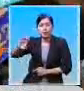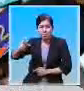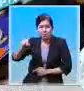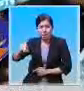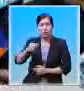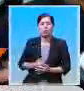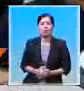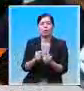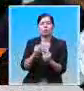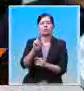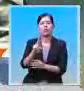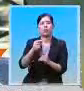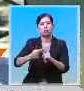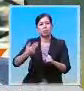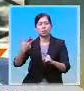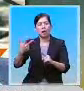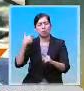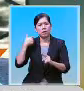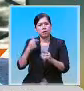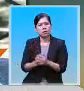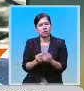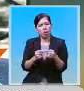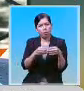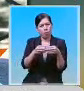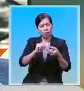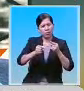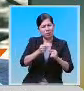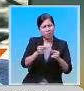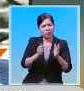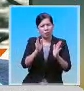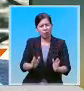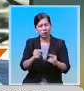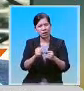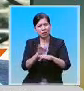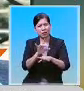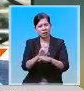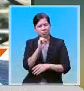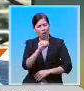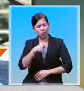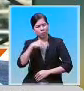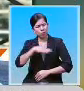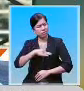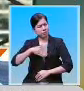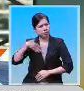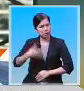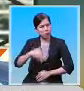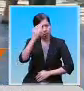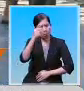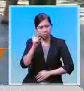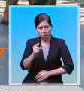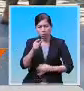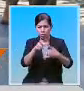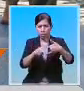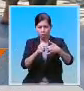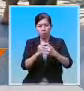บบนี้เนี่ยเพื่อนๆน้าป้อมแล้วคนในโลกออนไลน์บอกเลยบอกโอ้โห ยอมไม่ได้นะ ยอมไม่ได้อ่ะเพราะฉะนั้นต้องลุกขึ้นมาปกป้